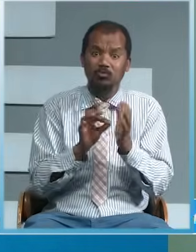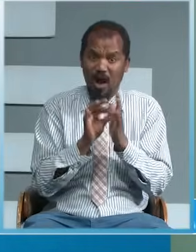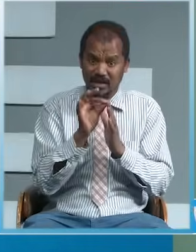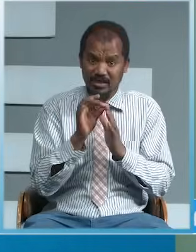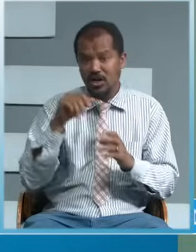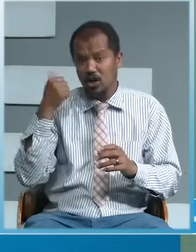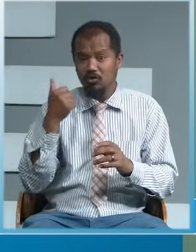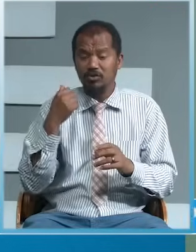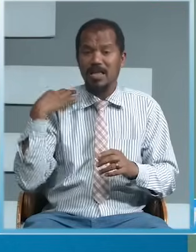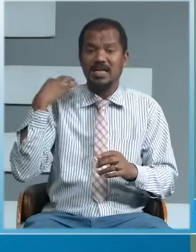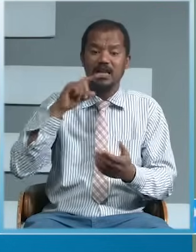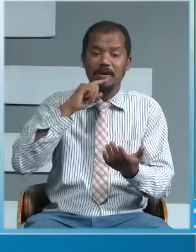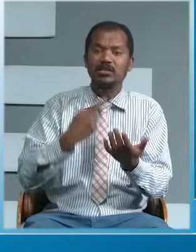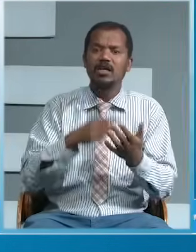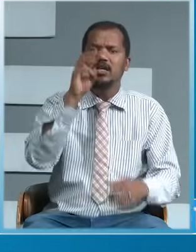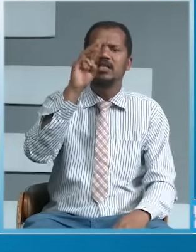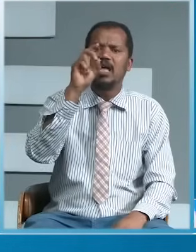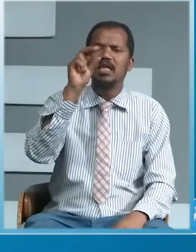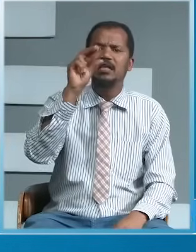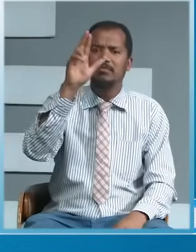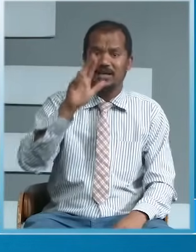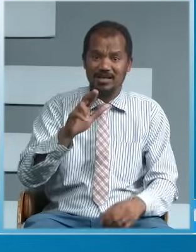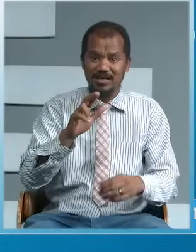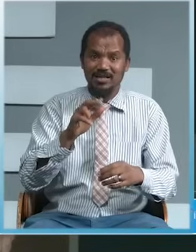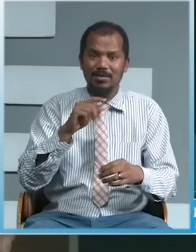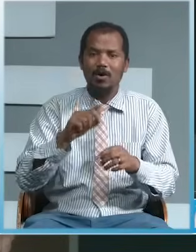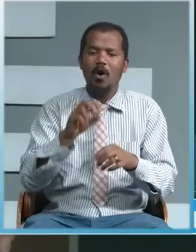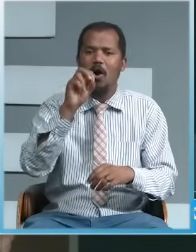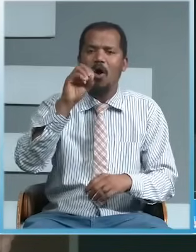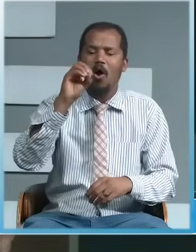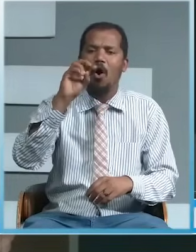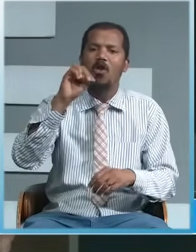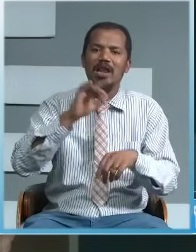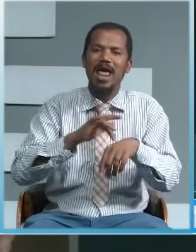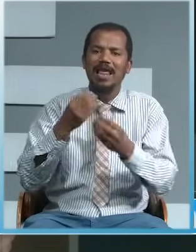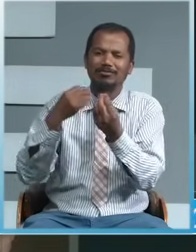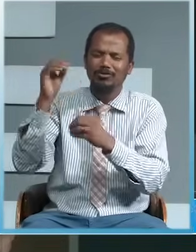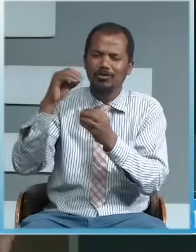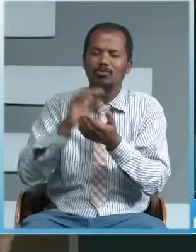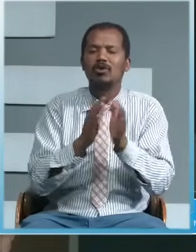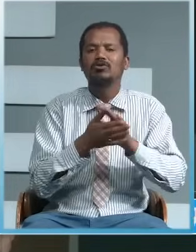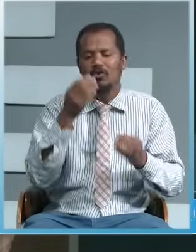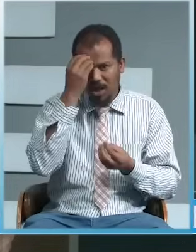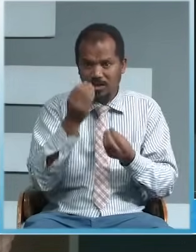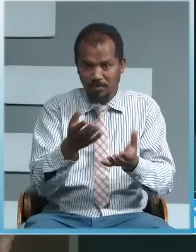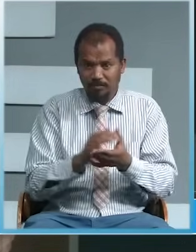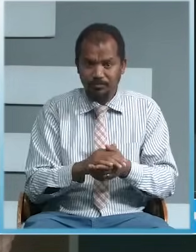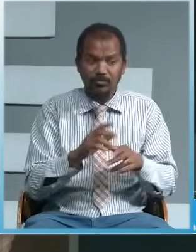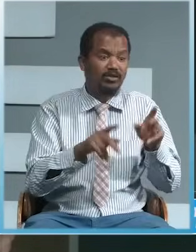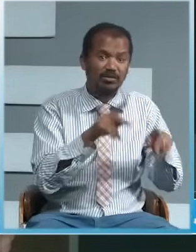እና ሌሎች የግል መረጃዎችን የሳይበር ወንጀለኞች በኦንላይን የሚሸጧቸው የመረጃ አይነቶች መሆናቸውን